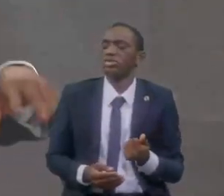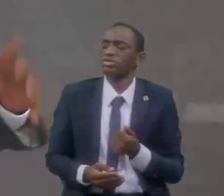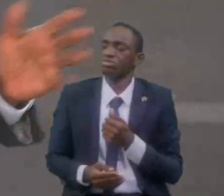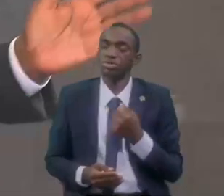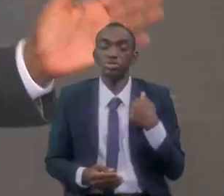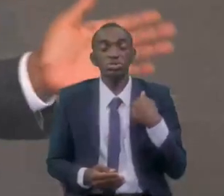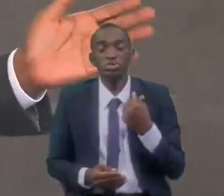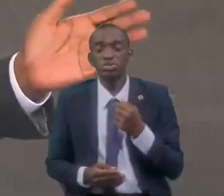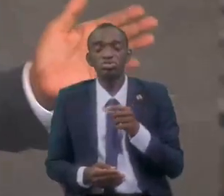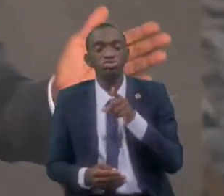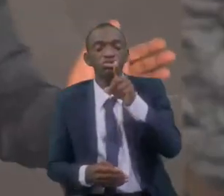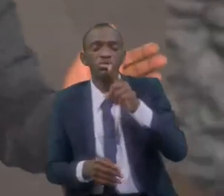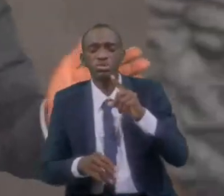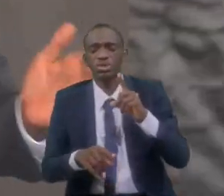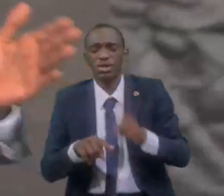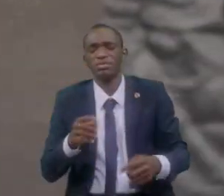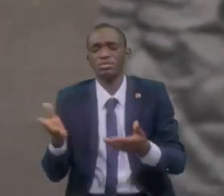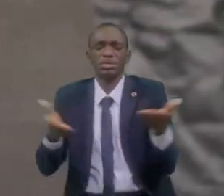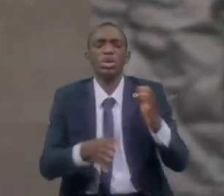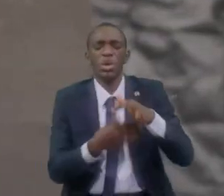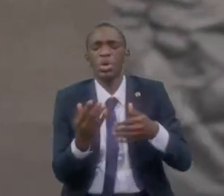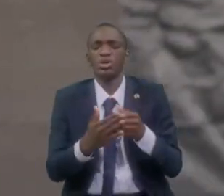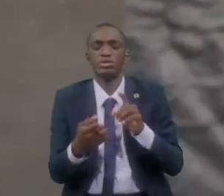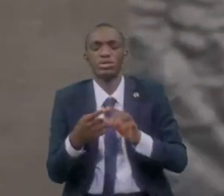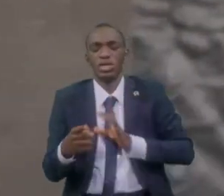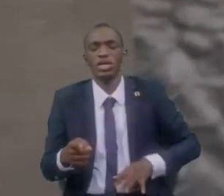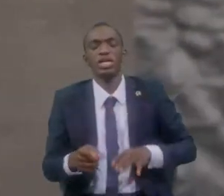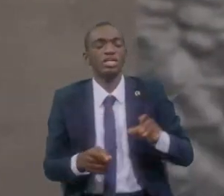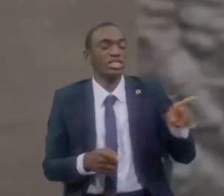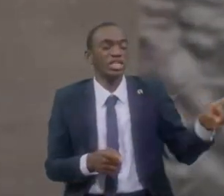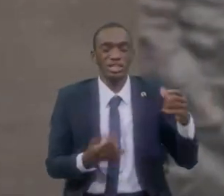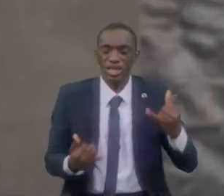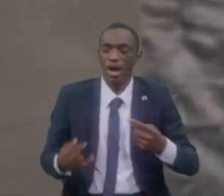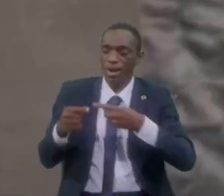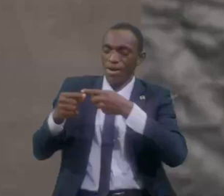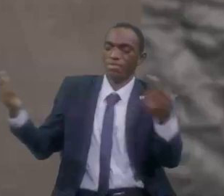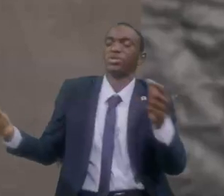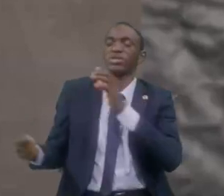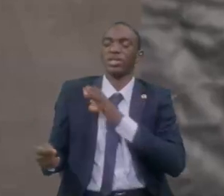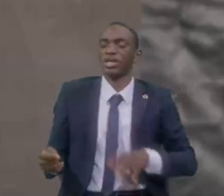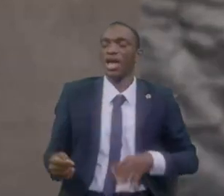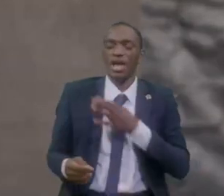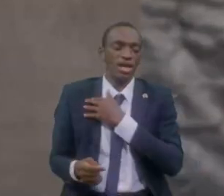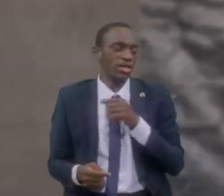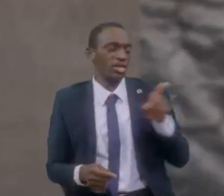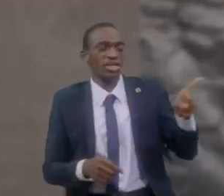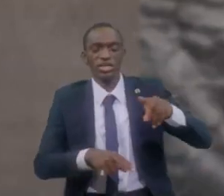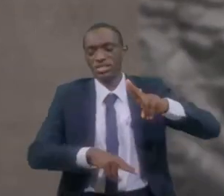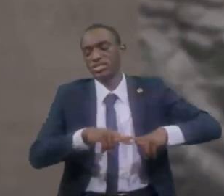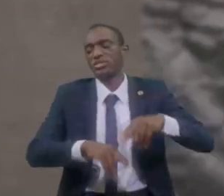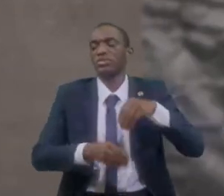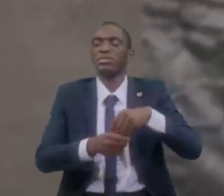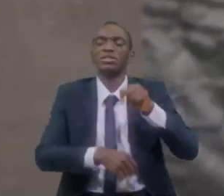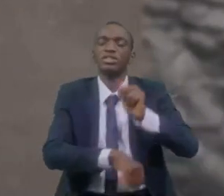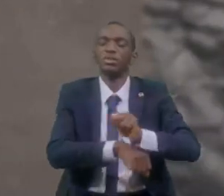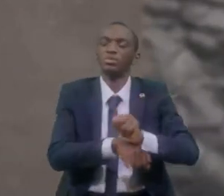fléchir devant Christ. Ils se placent comme les antichrists et ils s'asseyent dans le temple de